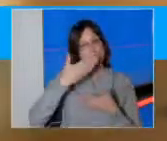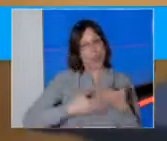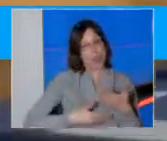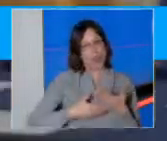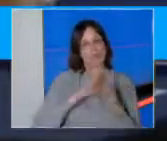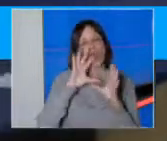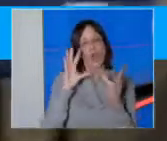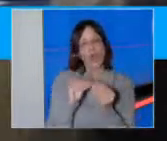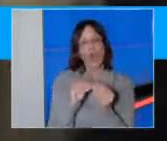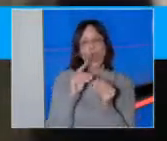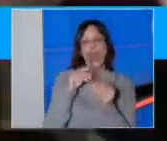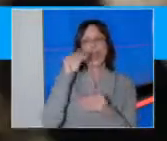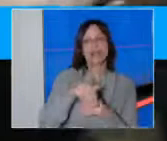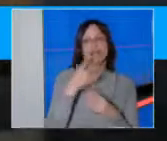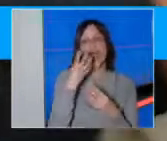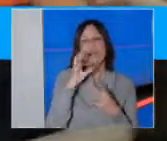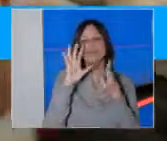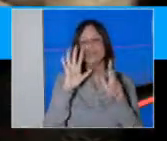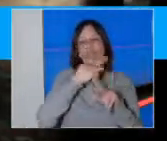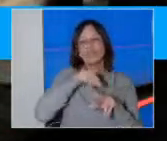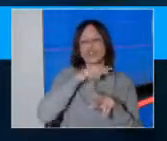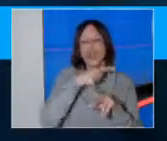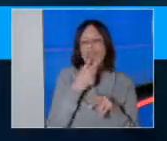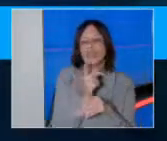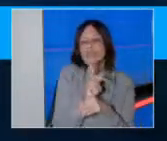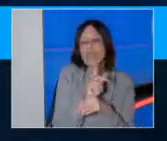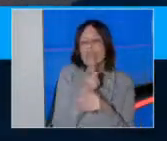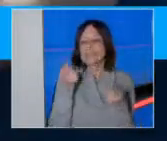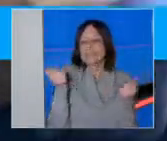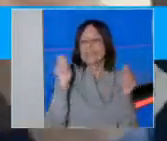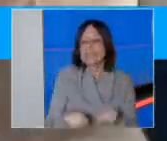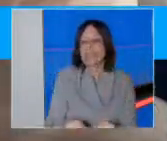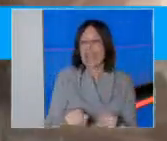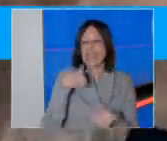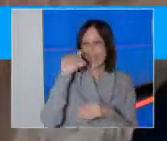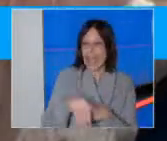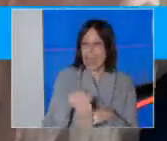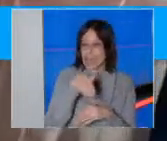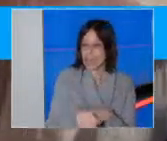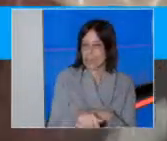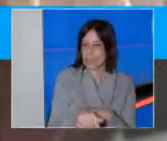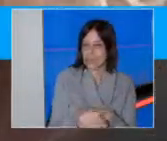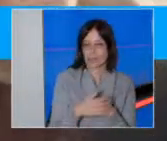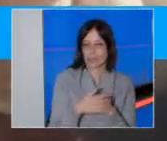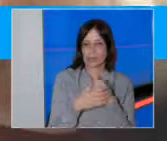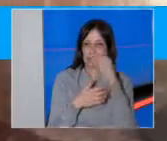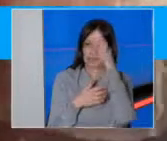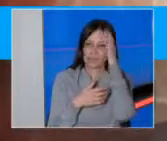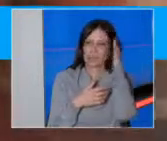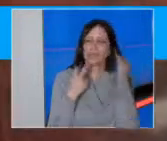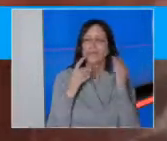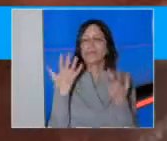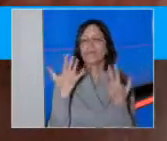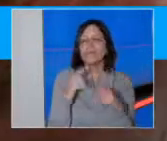הקלפיות, תוך 48 שעות מרגע נעילת הקלפיות ומרגע שמסיימים בעצם